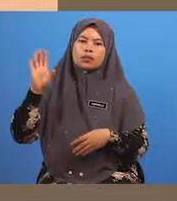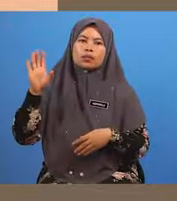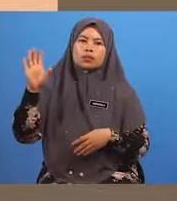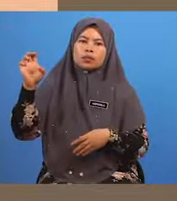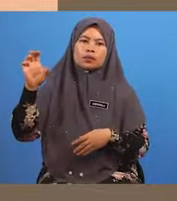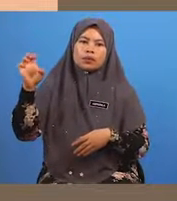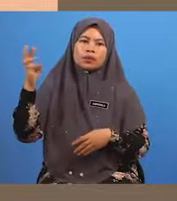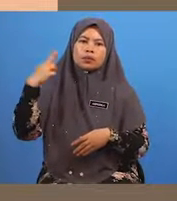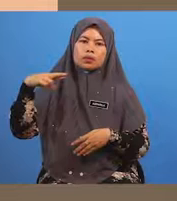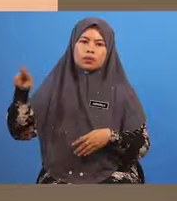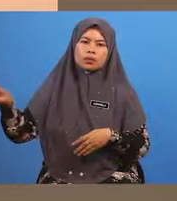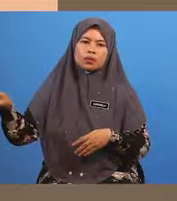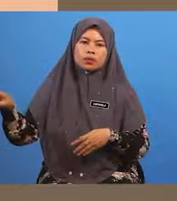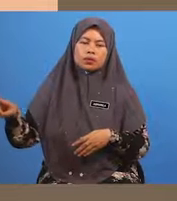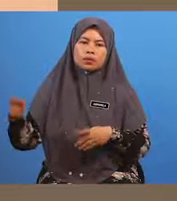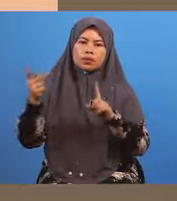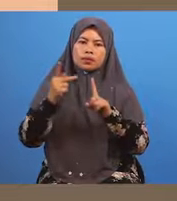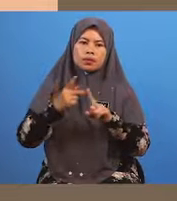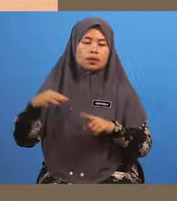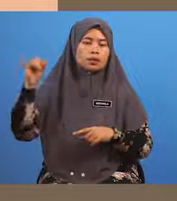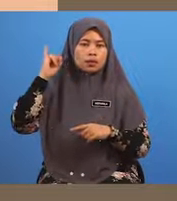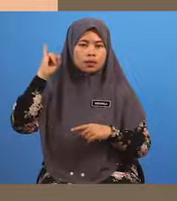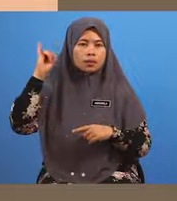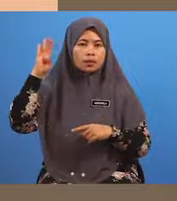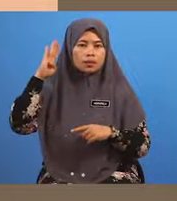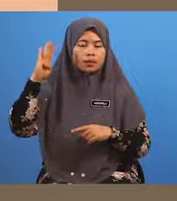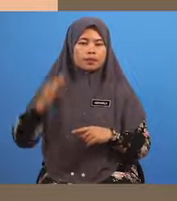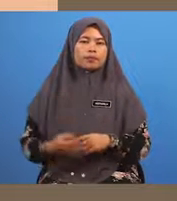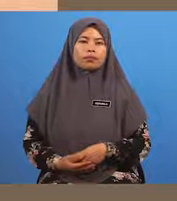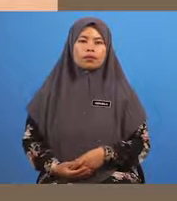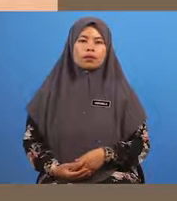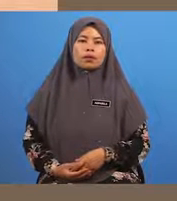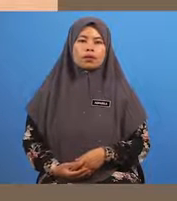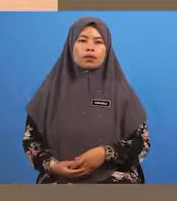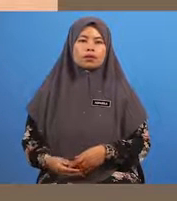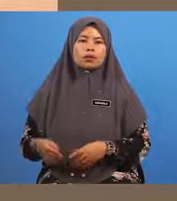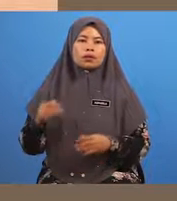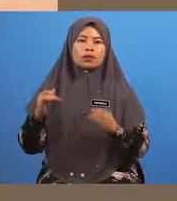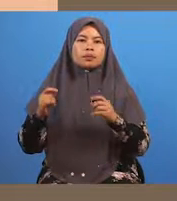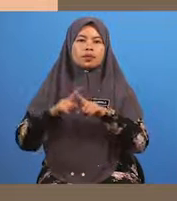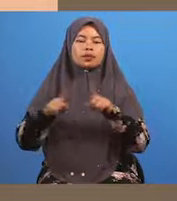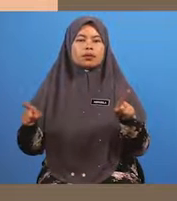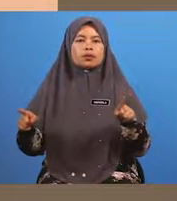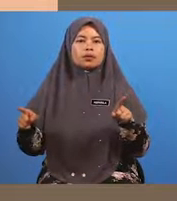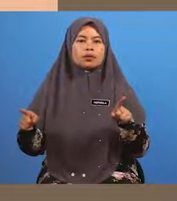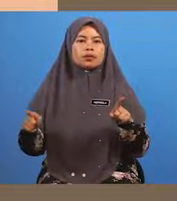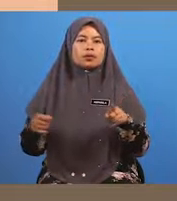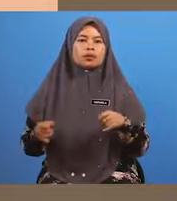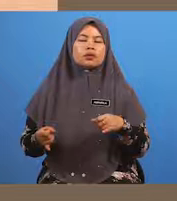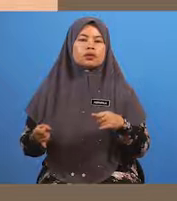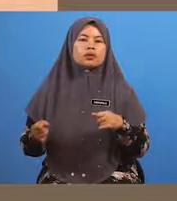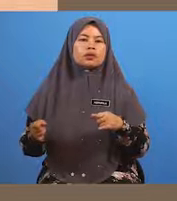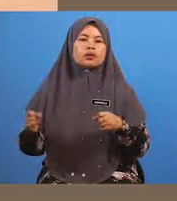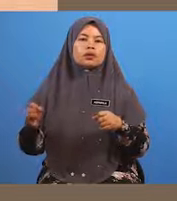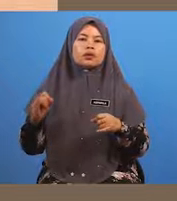Ibrahim pula dan nilai keseluruhan harta Encik Ali ialah ringgit Malaysia RM90,000 tadi, jumlah